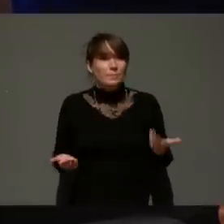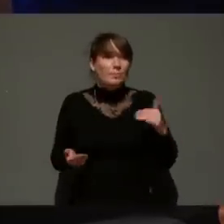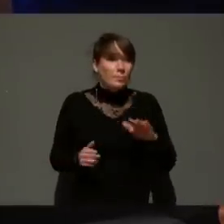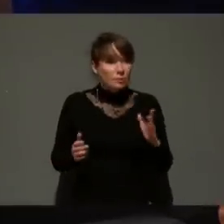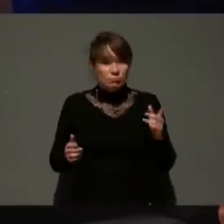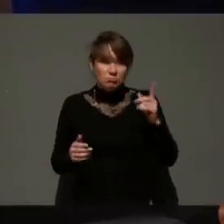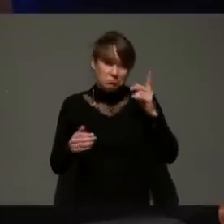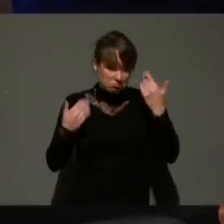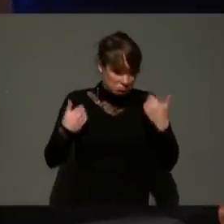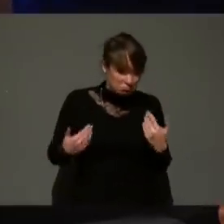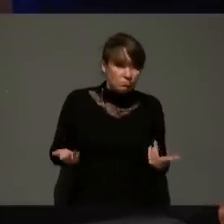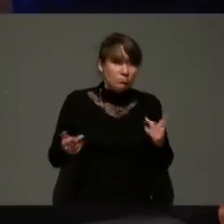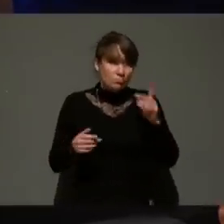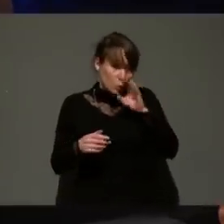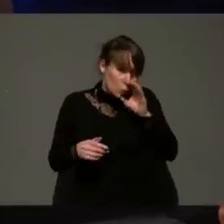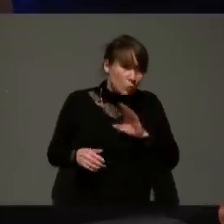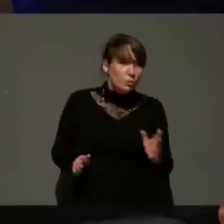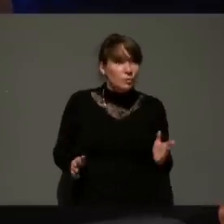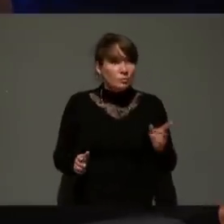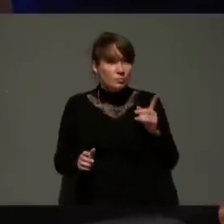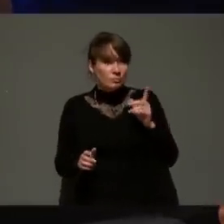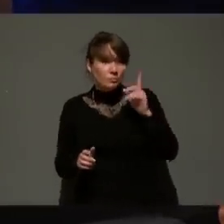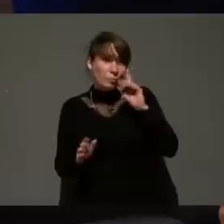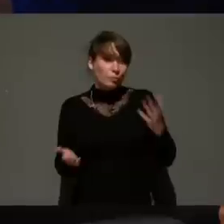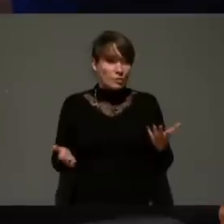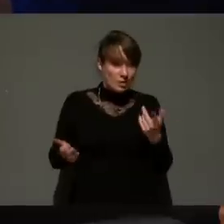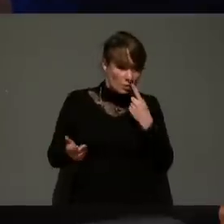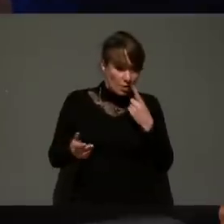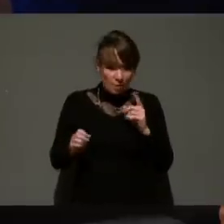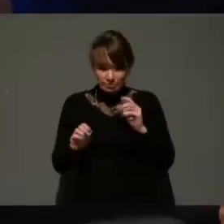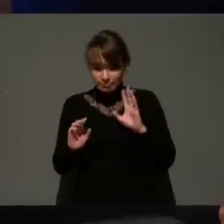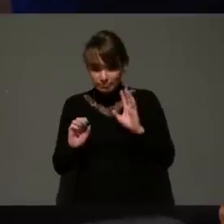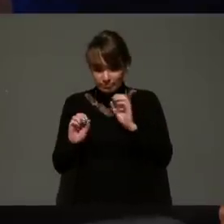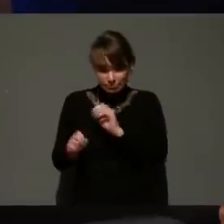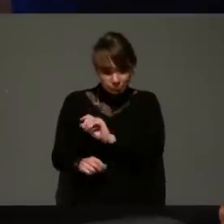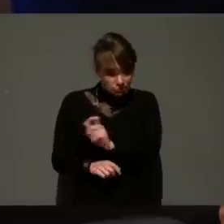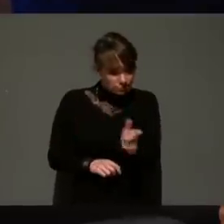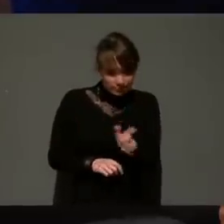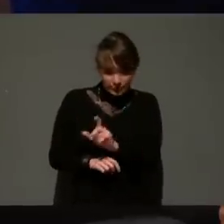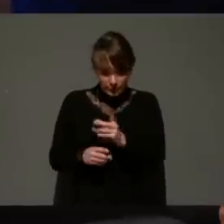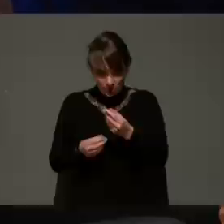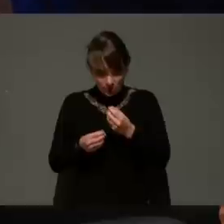quelqu'un d'assez curieuse, donc j'étais assez réceptive à tous les petits signes que pouvait m'envoyer